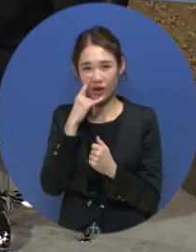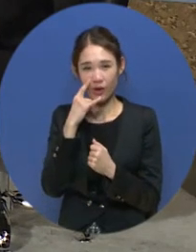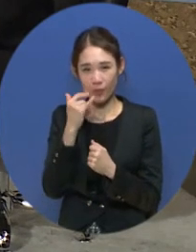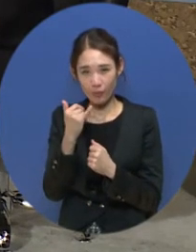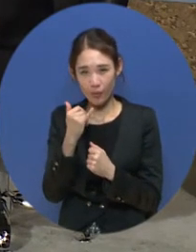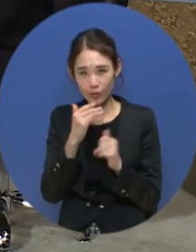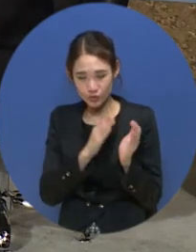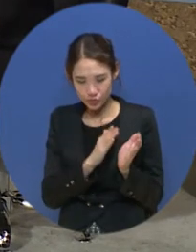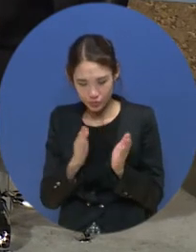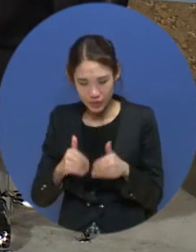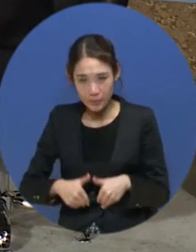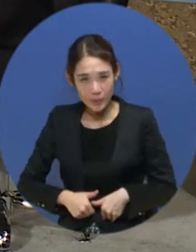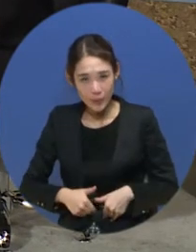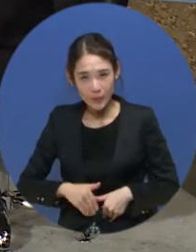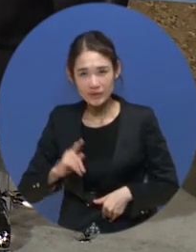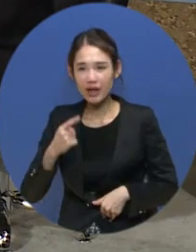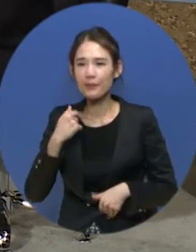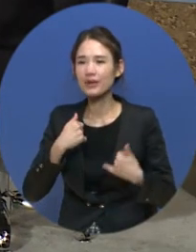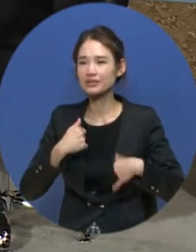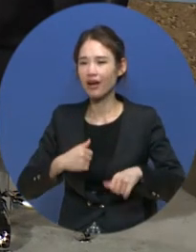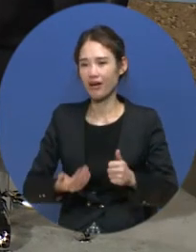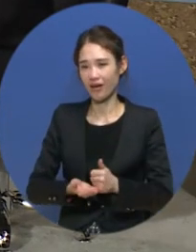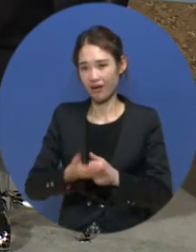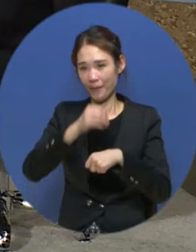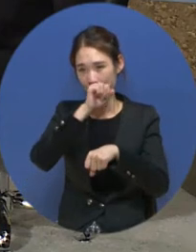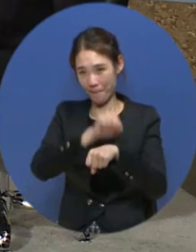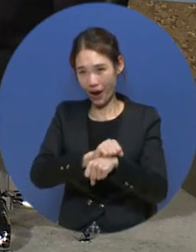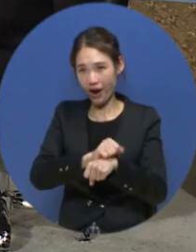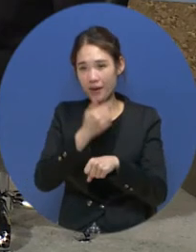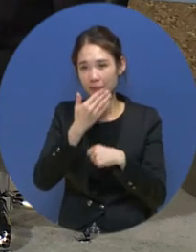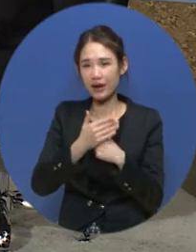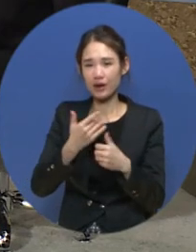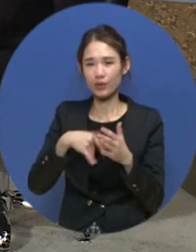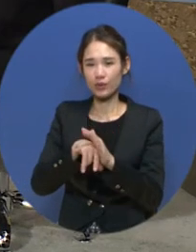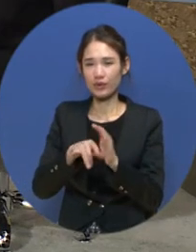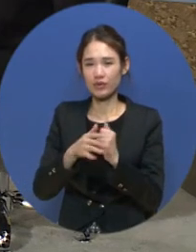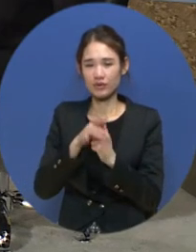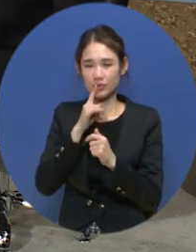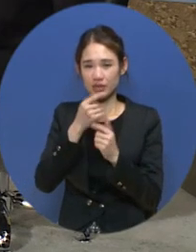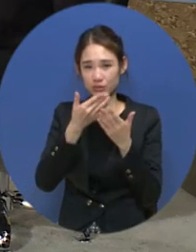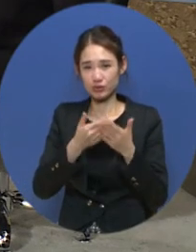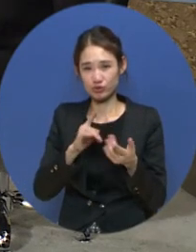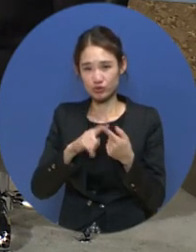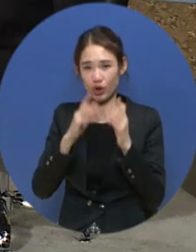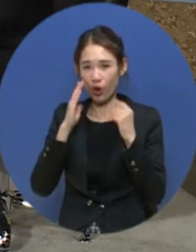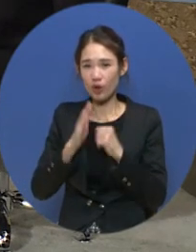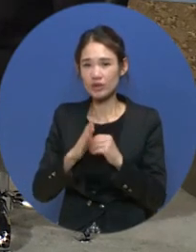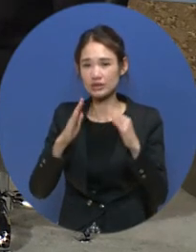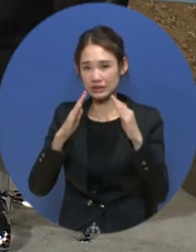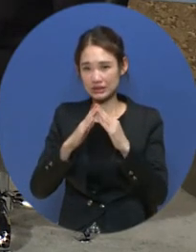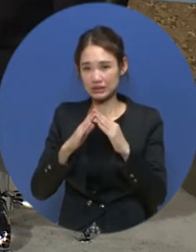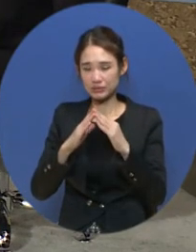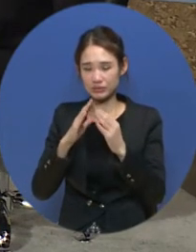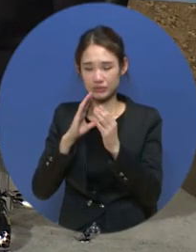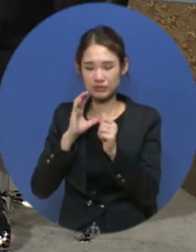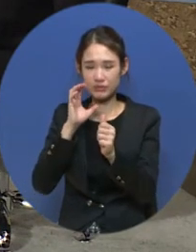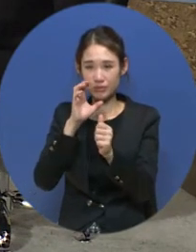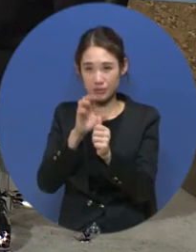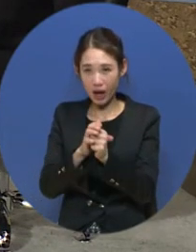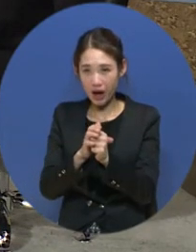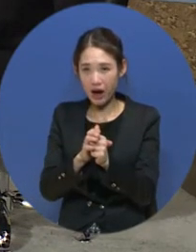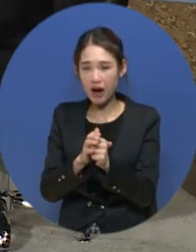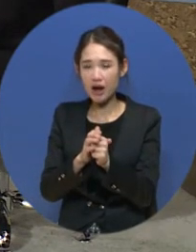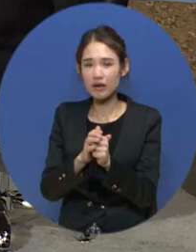되어 있어야 이제 자녀도 잘 키울 수 있고 네. 또 그리고 말씀하신 것처럼 그런 뭐 어린이집이나 원에 맡겼을 때도 네.